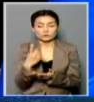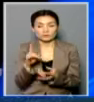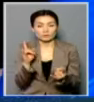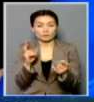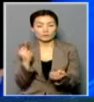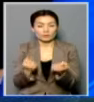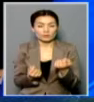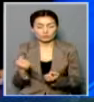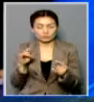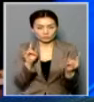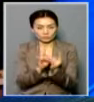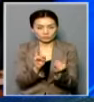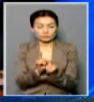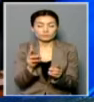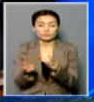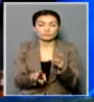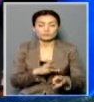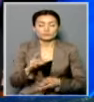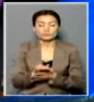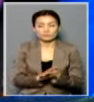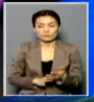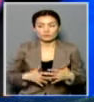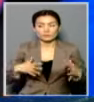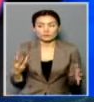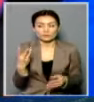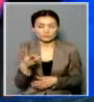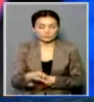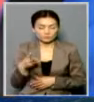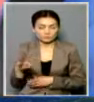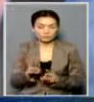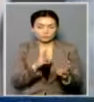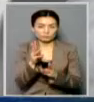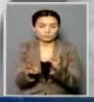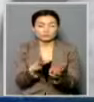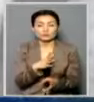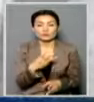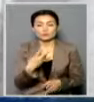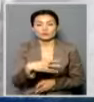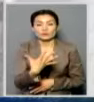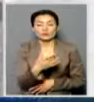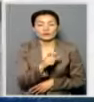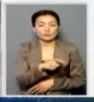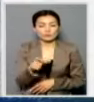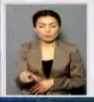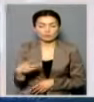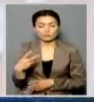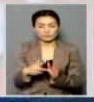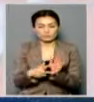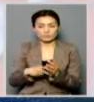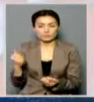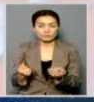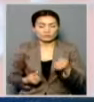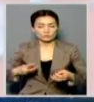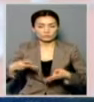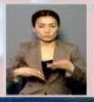грузоподъемник тушение пожара который продолжался более трех часов было задействовано 35 сотрудников и 8 единиц